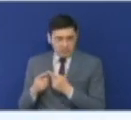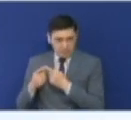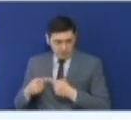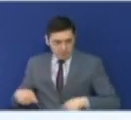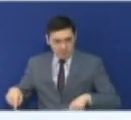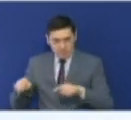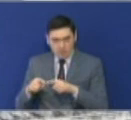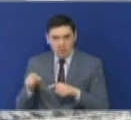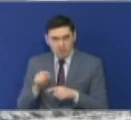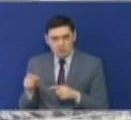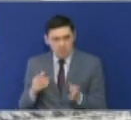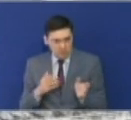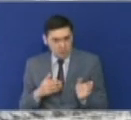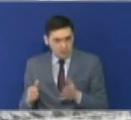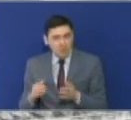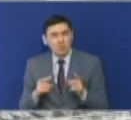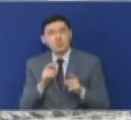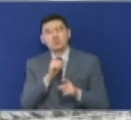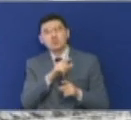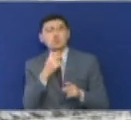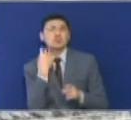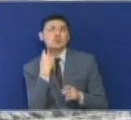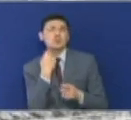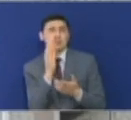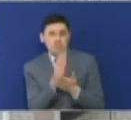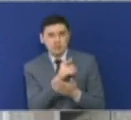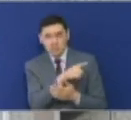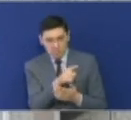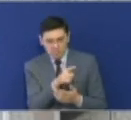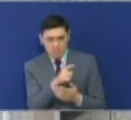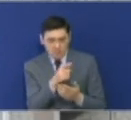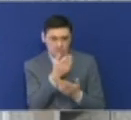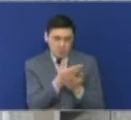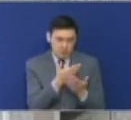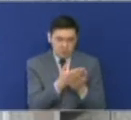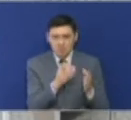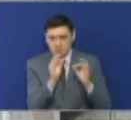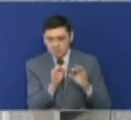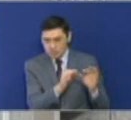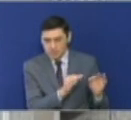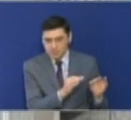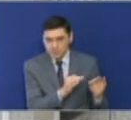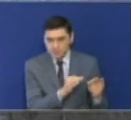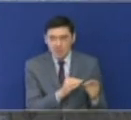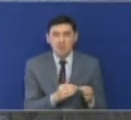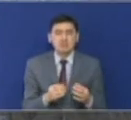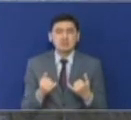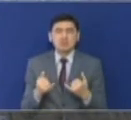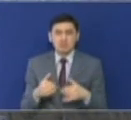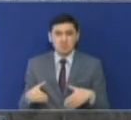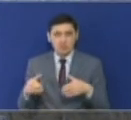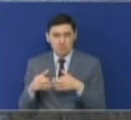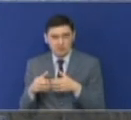«Теплокоммунэнерго» продолжает активную работу с должниками. В этот раз сотрудники теплоснабжающей организации выехали в очередной рейд